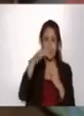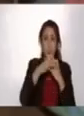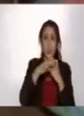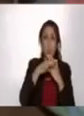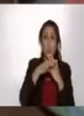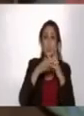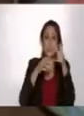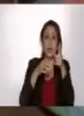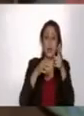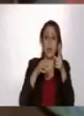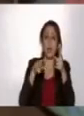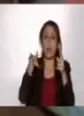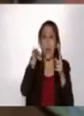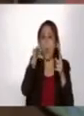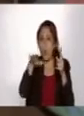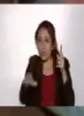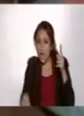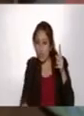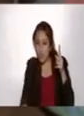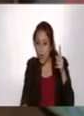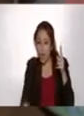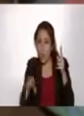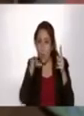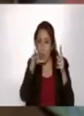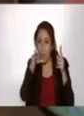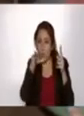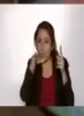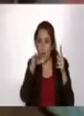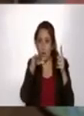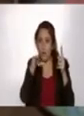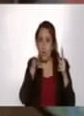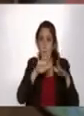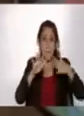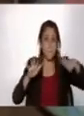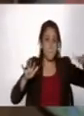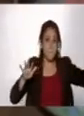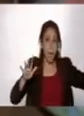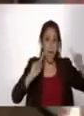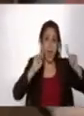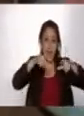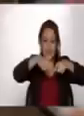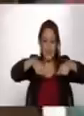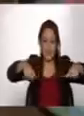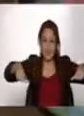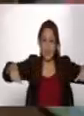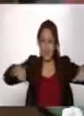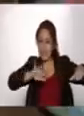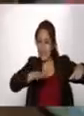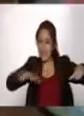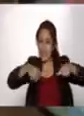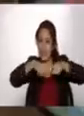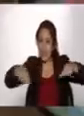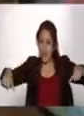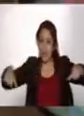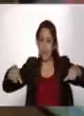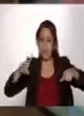ستر ربنا، ربنا عمى قلبه وفي بحر وفي ترع، رماها في الترع وصاب البحر. مفيش بينه وبين البحر